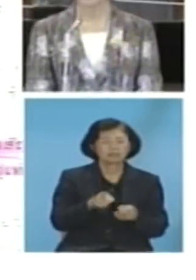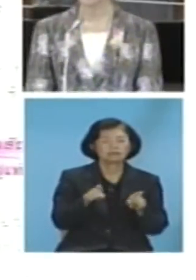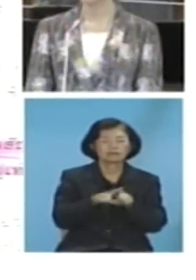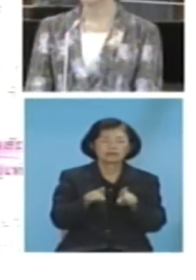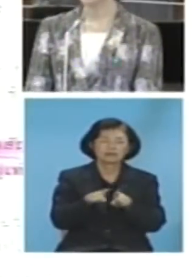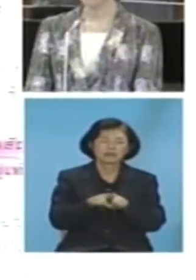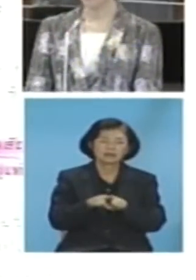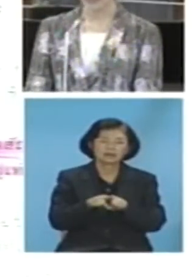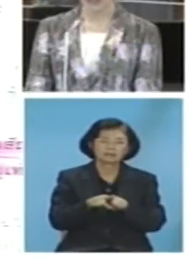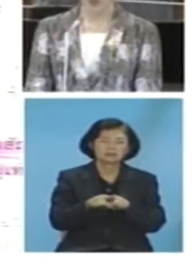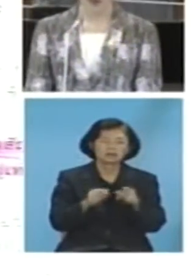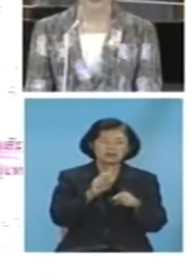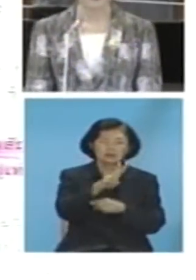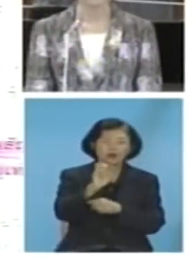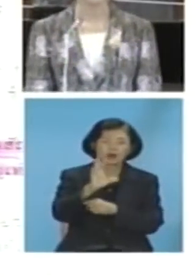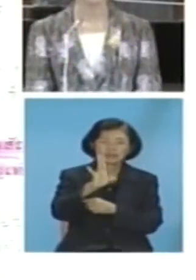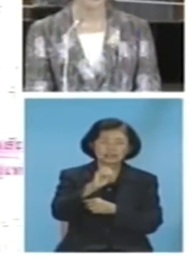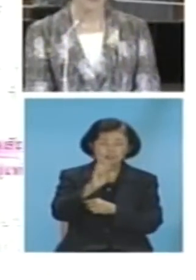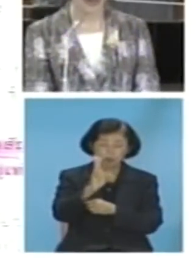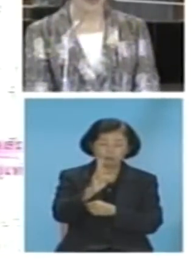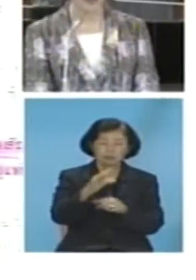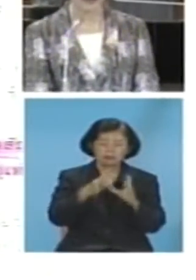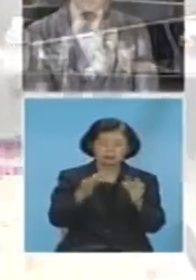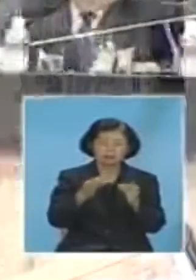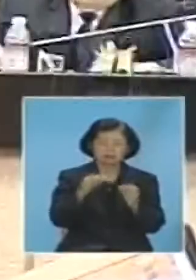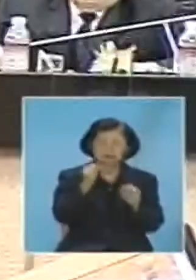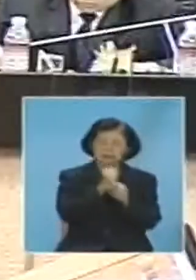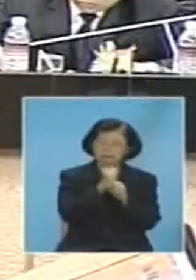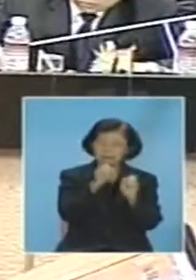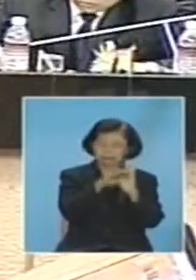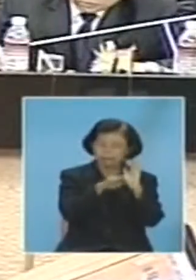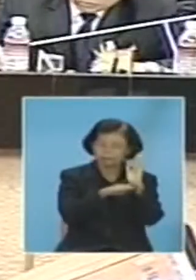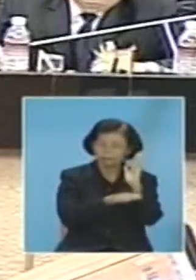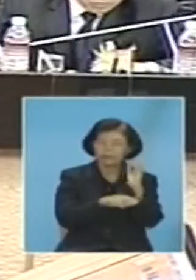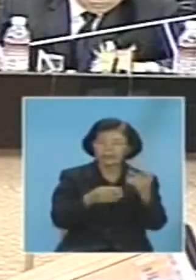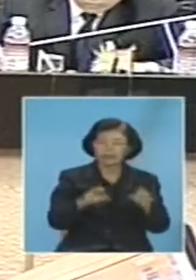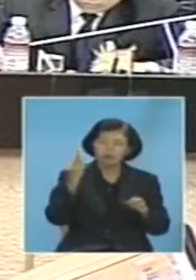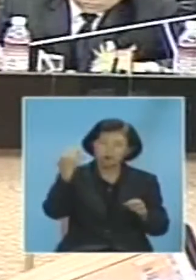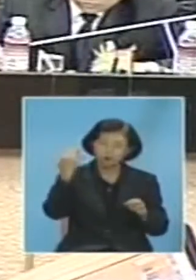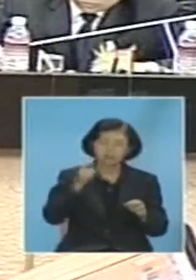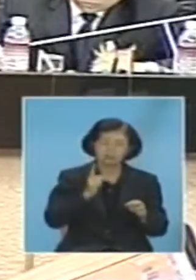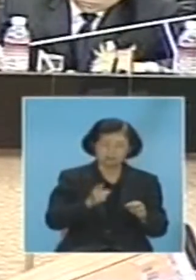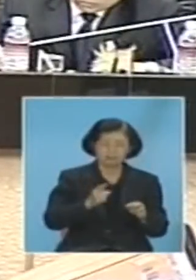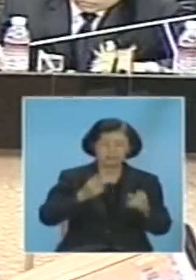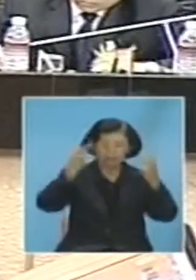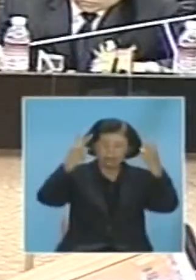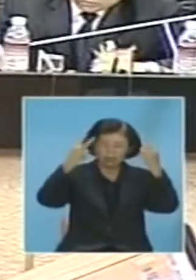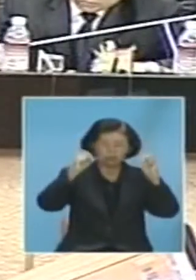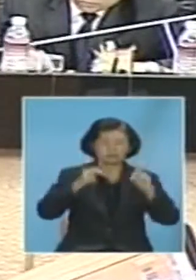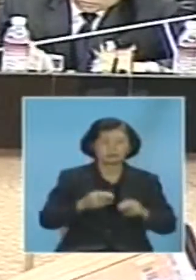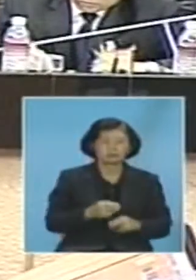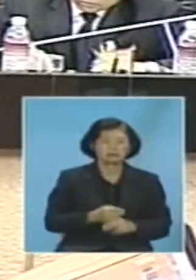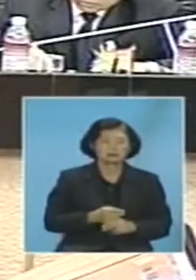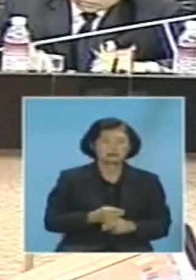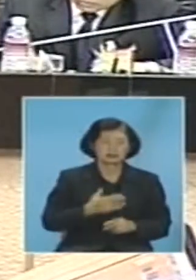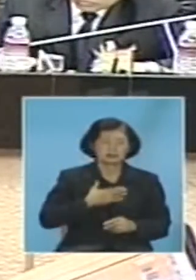กันกับ276คดีที่ได้มีการดำเนินการไปแล้วในขณะที่ดิฉันยังดำรงตำแหน่งอยู่ค่ะซึ่งดิ